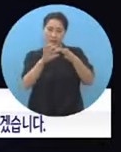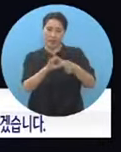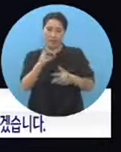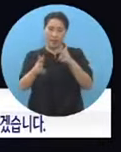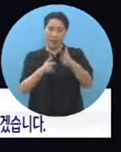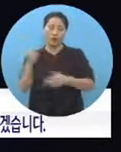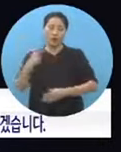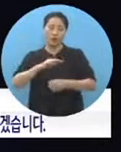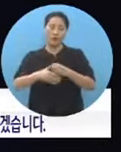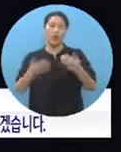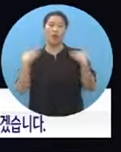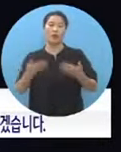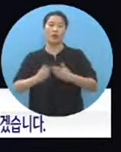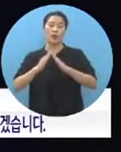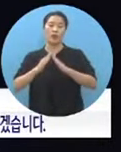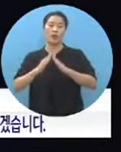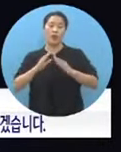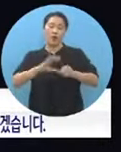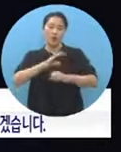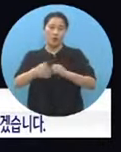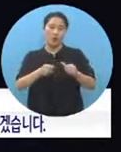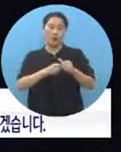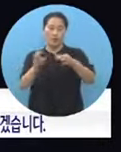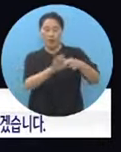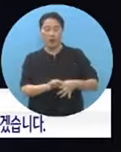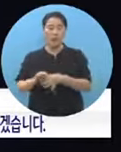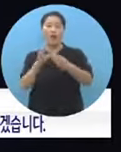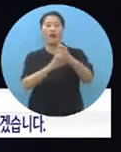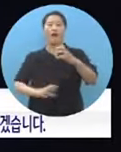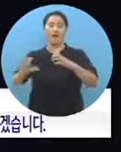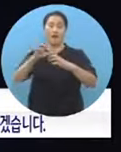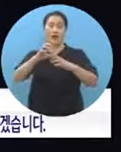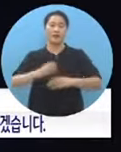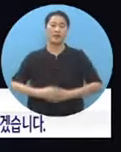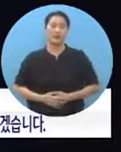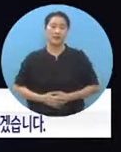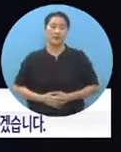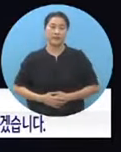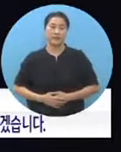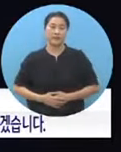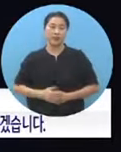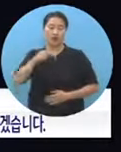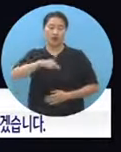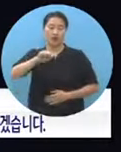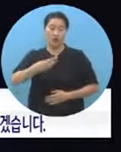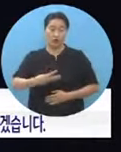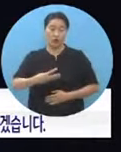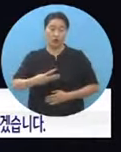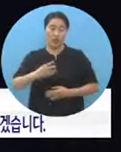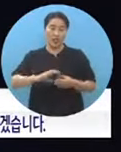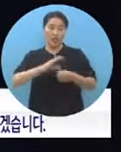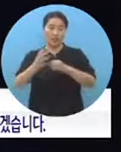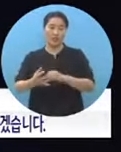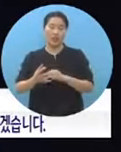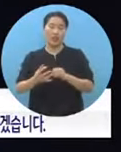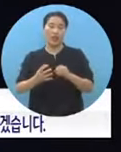키우고 국제협회를 세워서 글로벌 교육 인프라를 함께 확충하겠습니다. 또한 구글 등